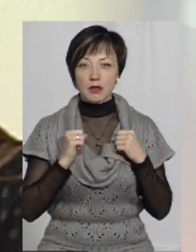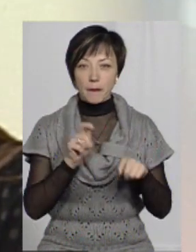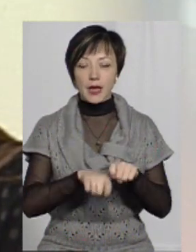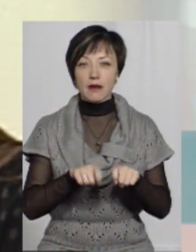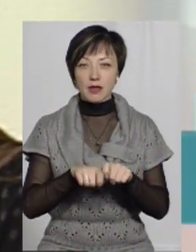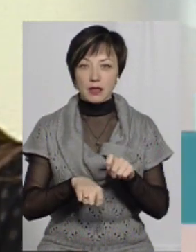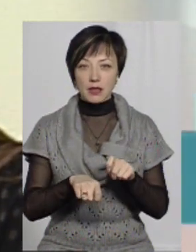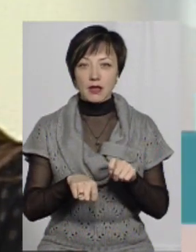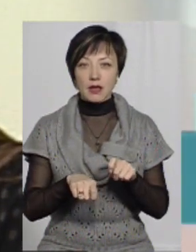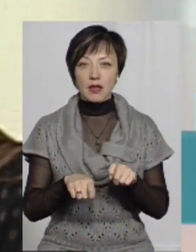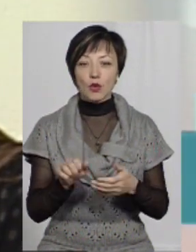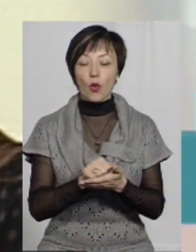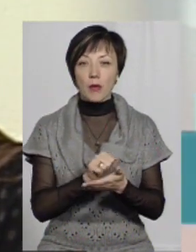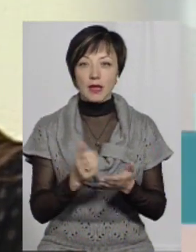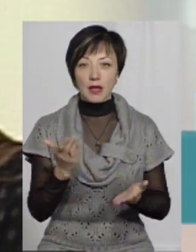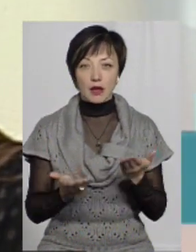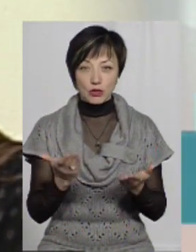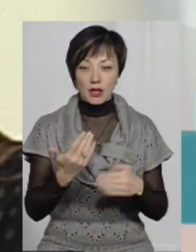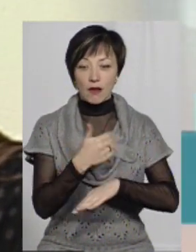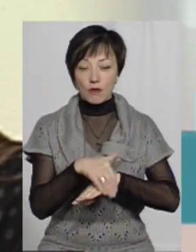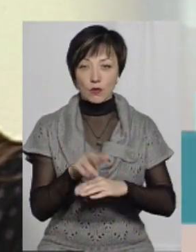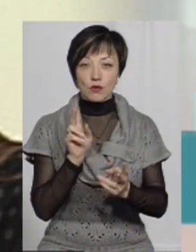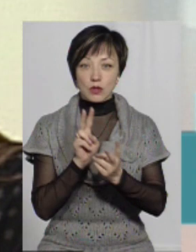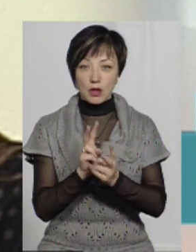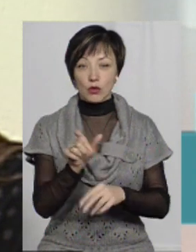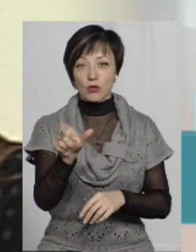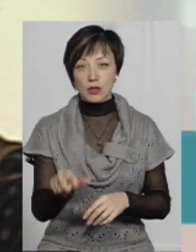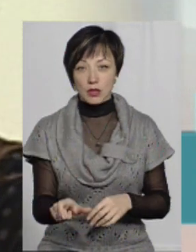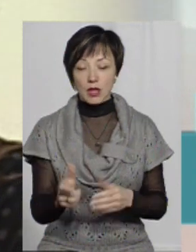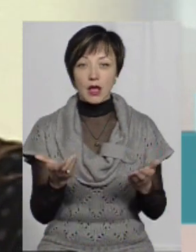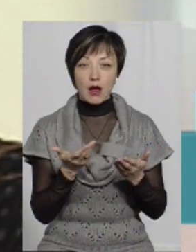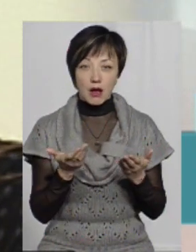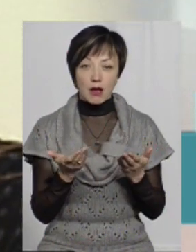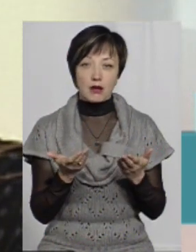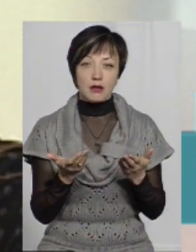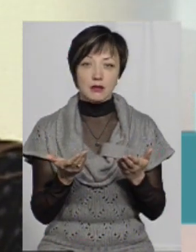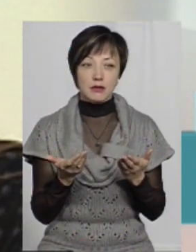намагаюся перевірити в цих людей документи. Якщо, наприклад, на вулиці я зустрічаю таку людину, яка